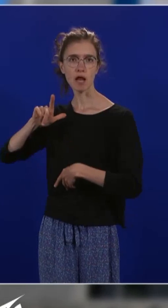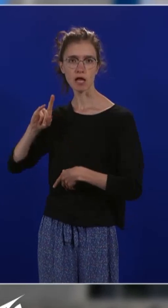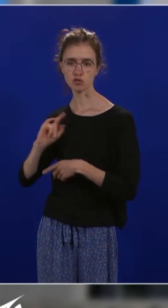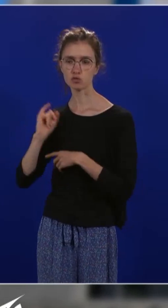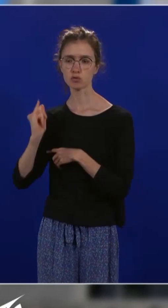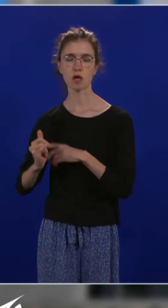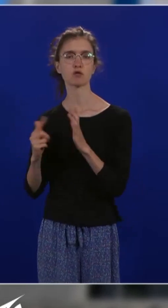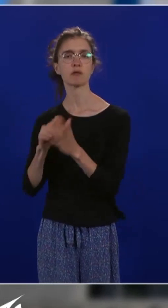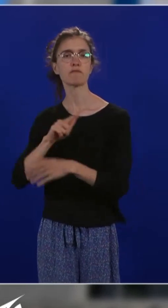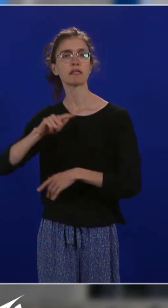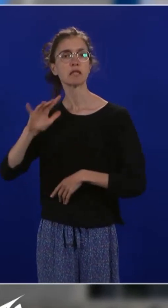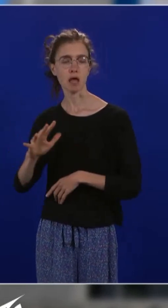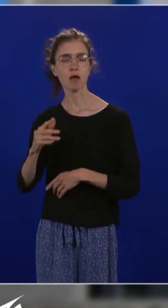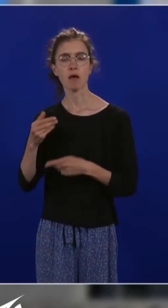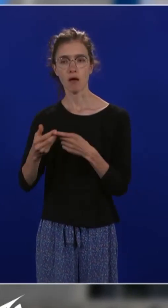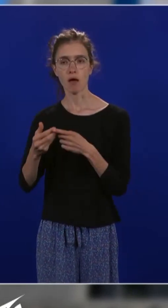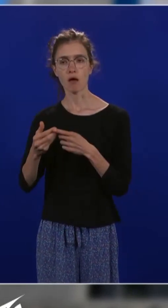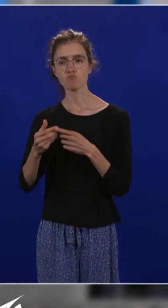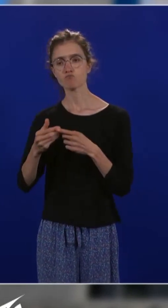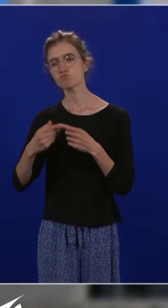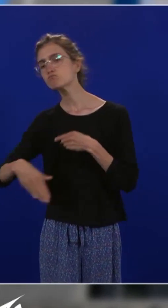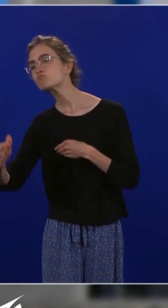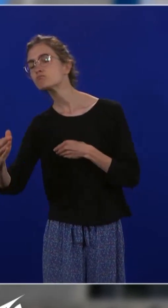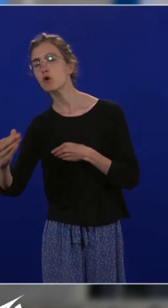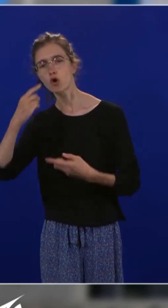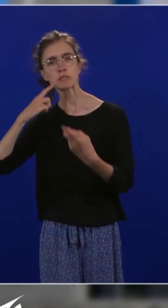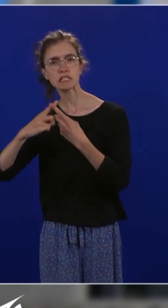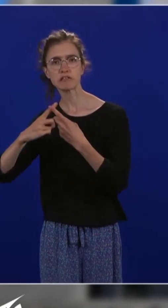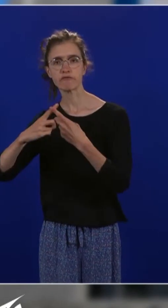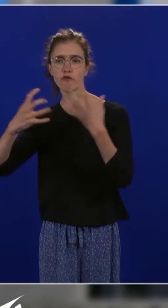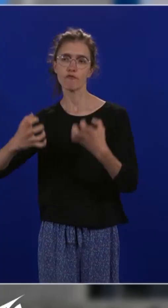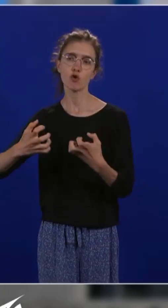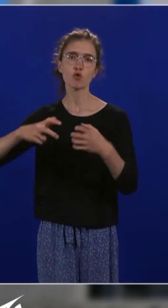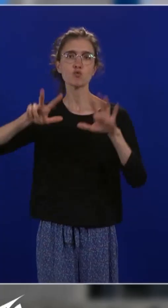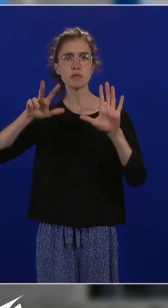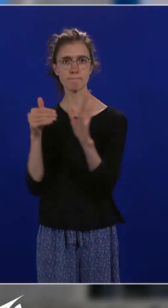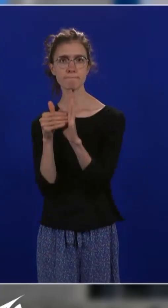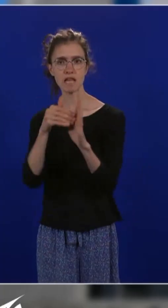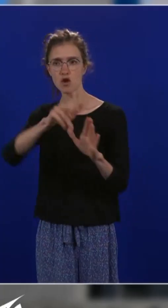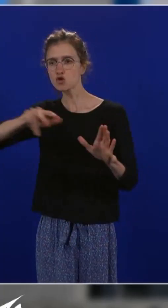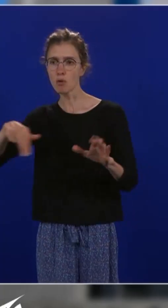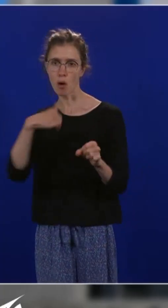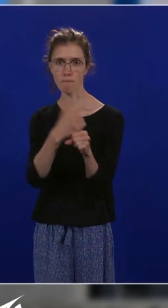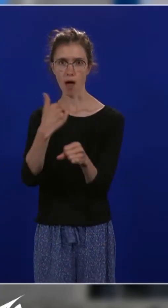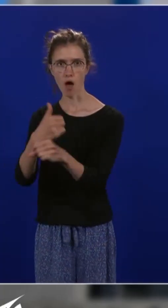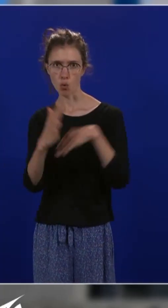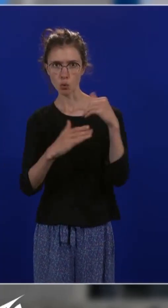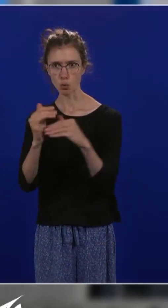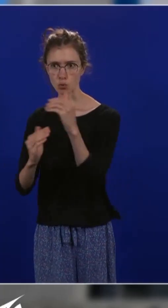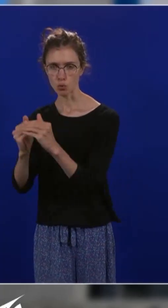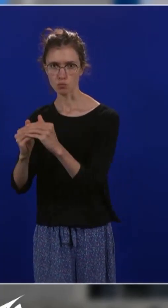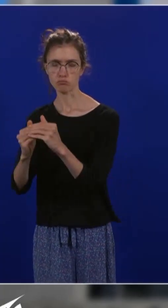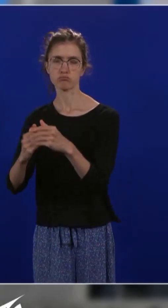an pour les années 2026 à 2028 et en moyenne 6 100 logements par an